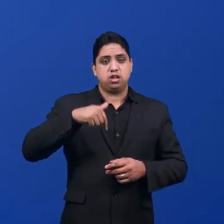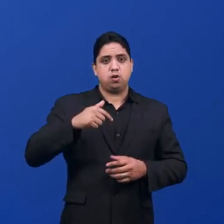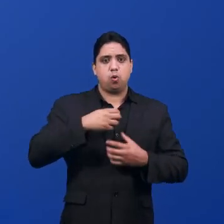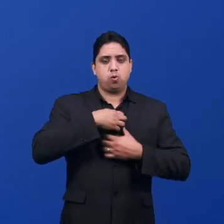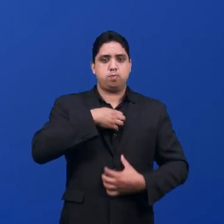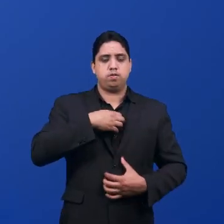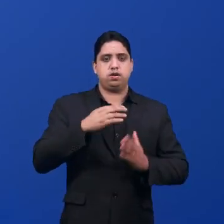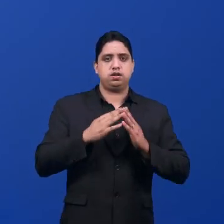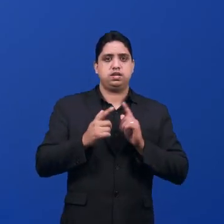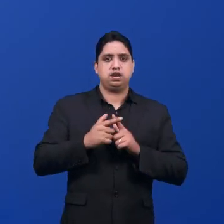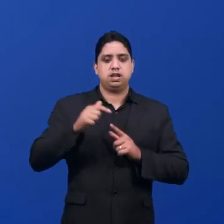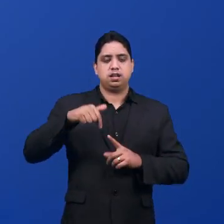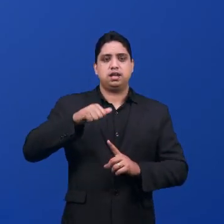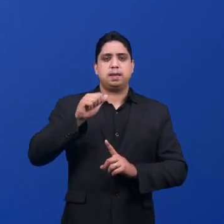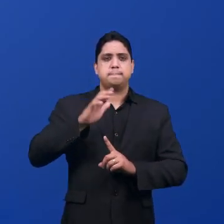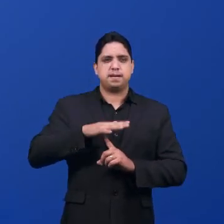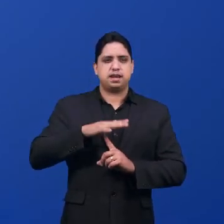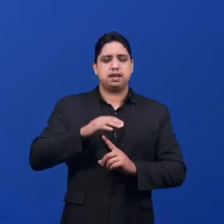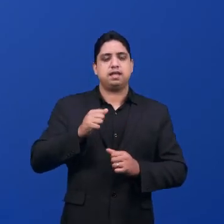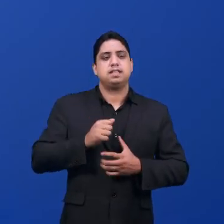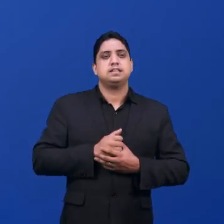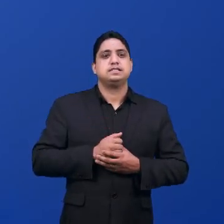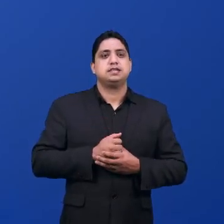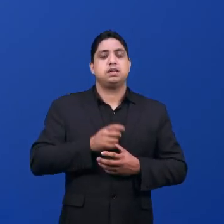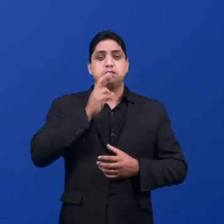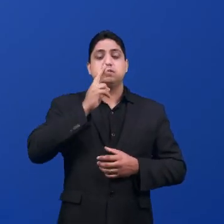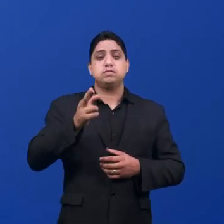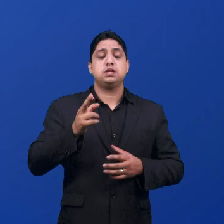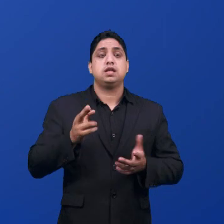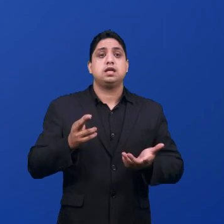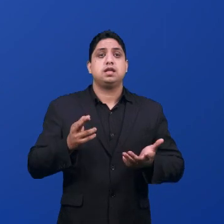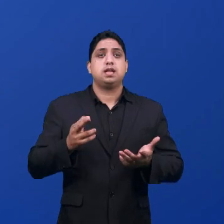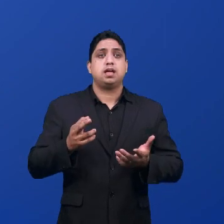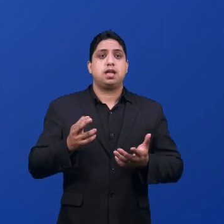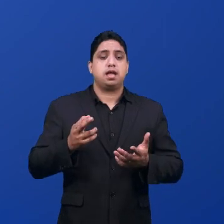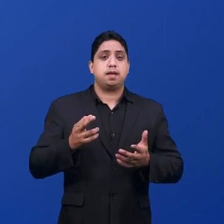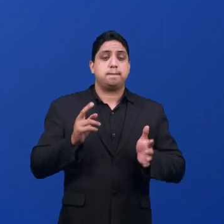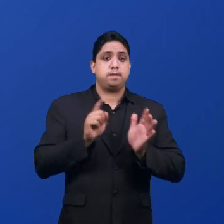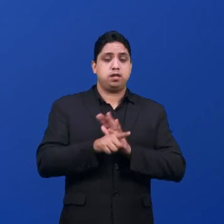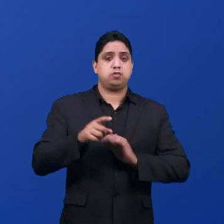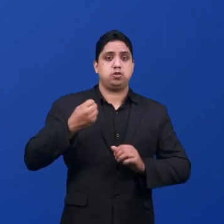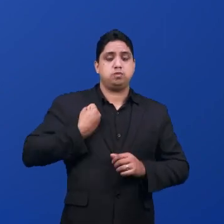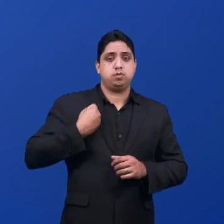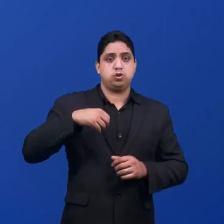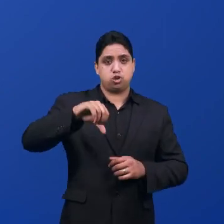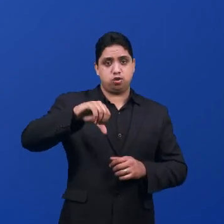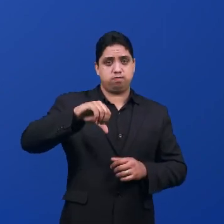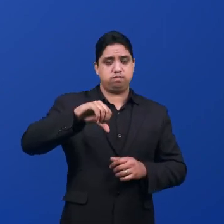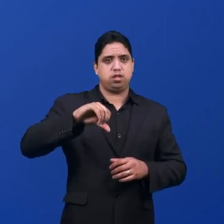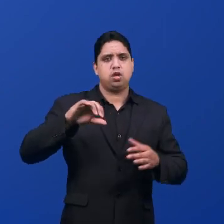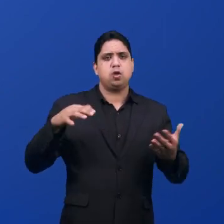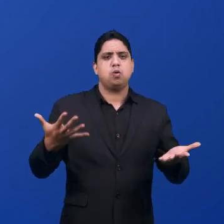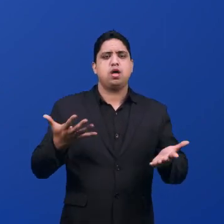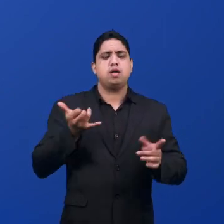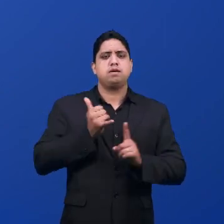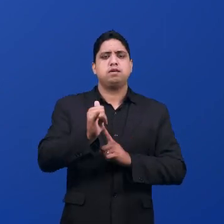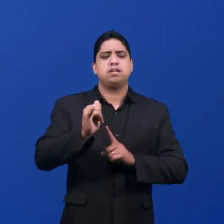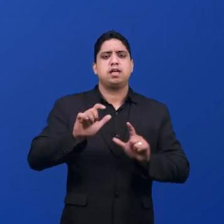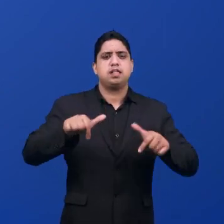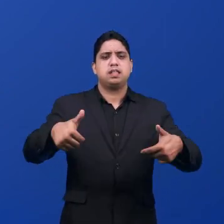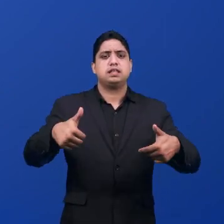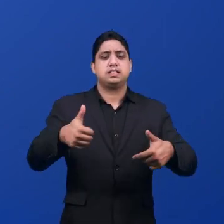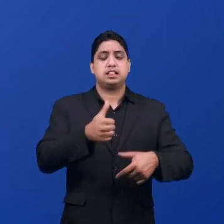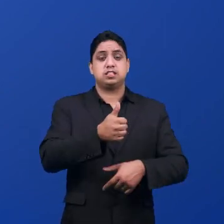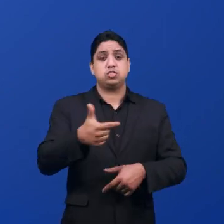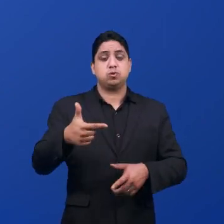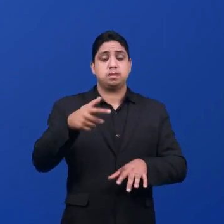frères. Je suis Douglas de l'église à Curitiba. Je vais répondre à la question numéro 9. Quelle est